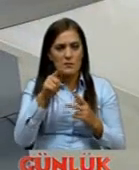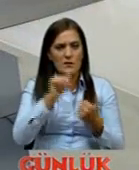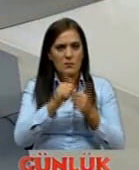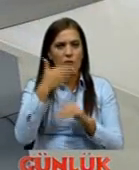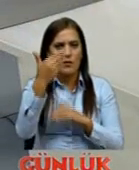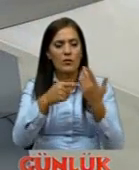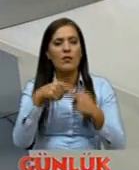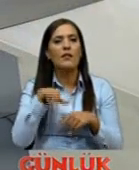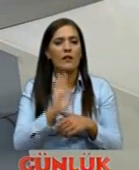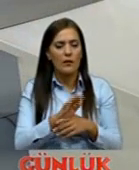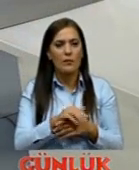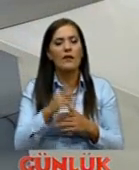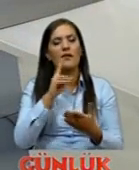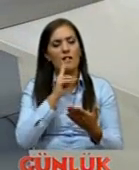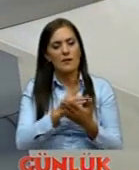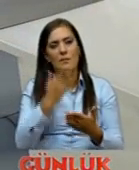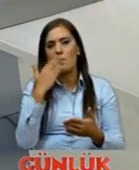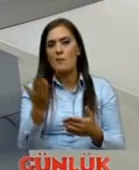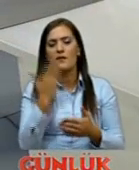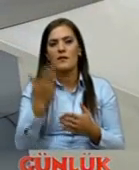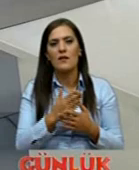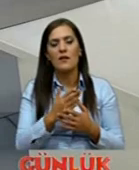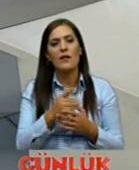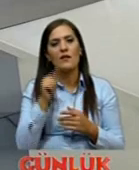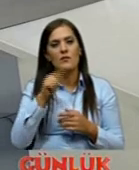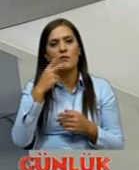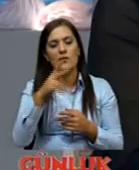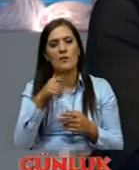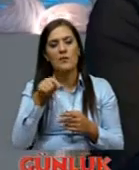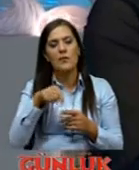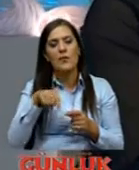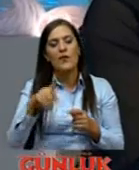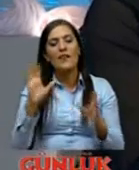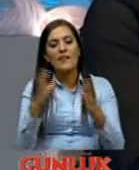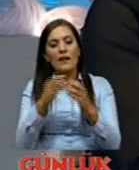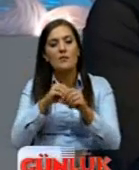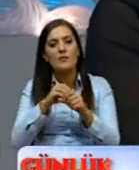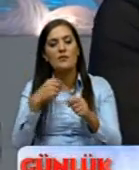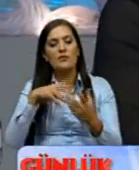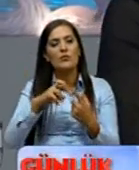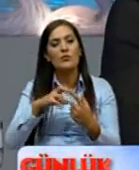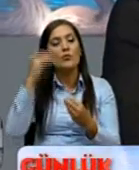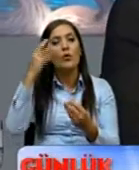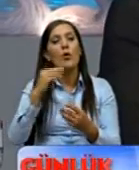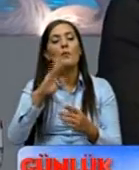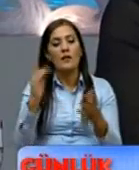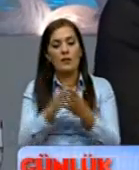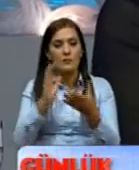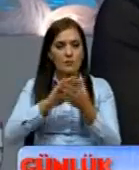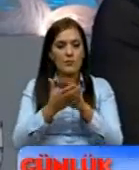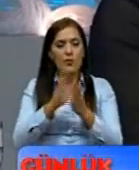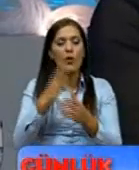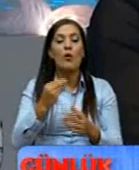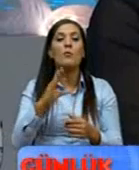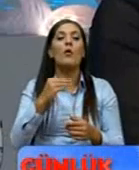spordan söz ediyoruz, öyle değil evet, mi? Evet, evet, kesinlikle. Mesela? Mesela şöyle diyebiliriz, bunda takım ruhu olmadı mı olmayacak. Yani